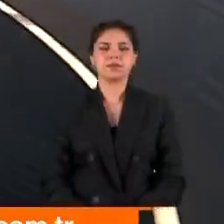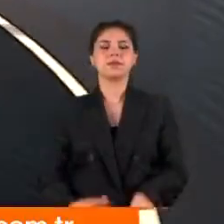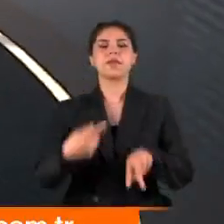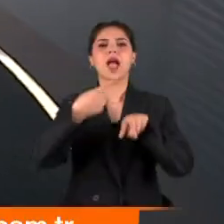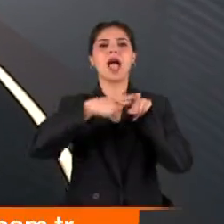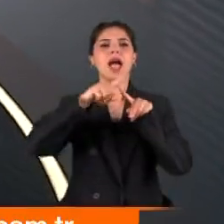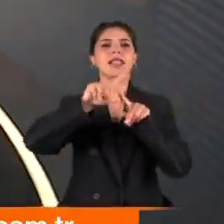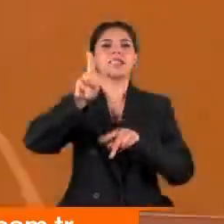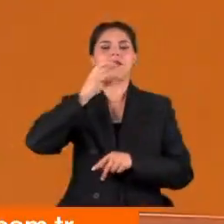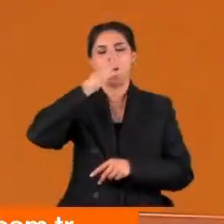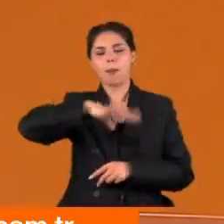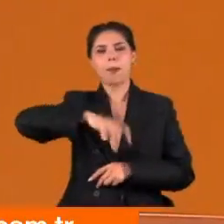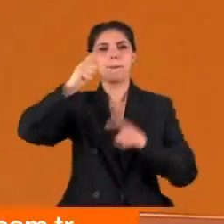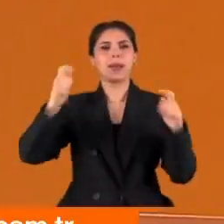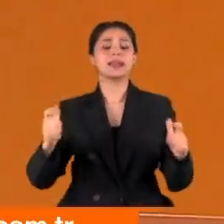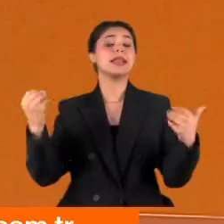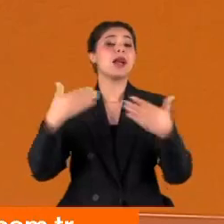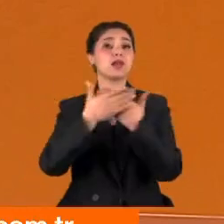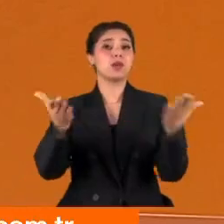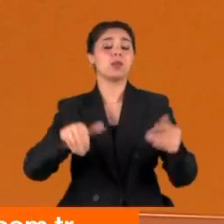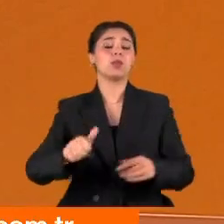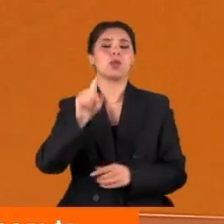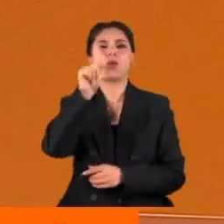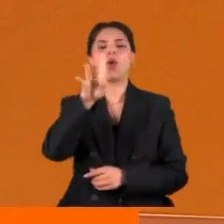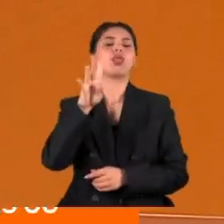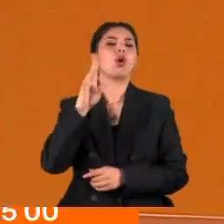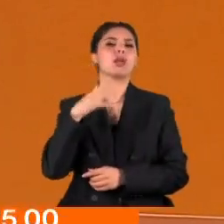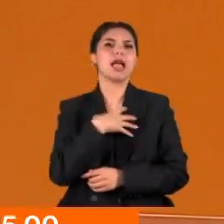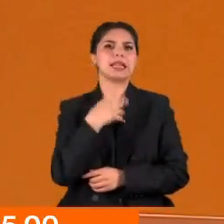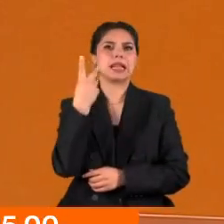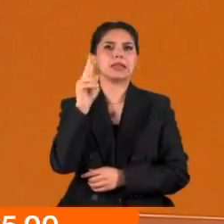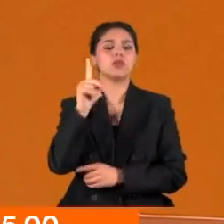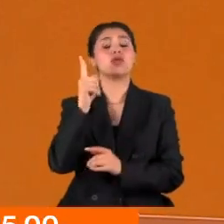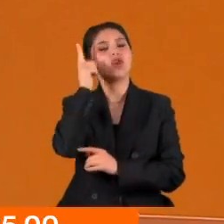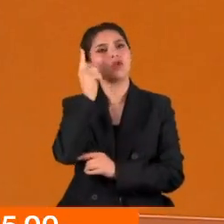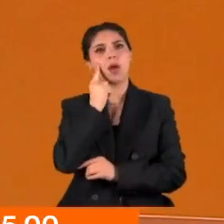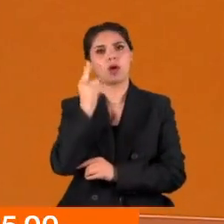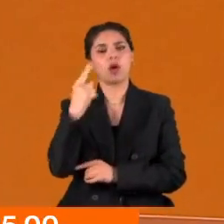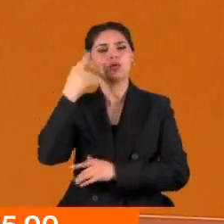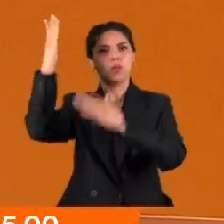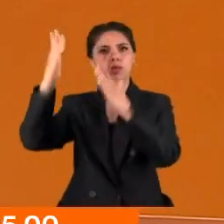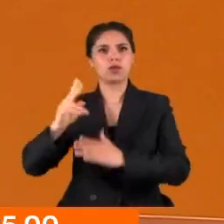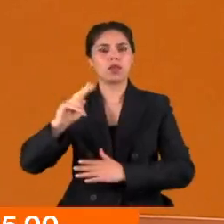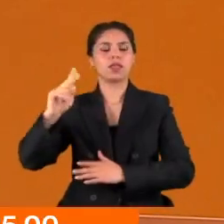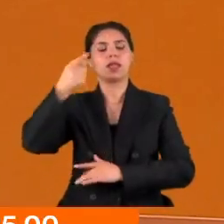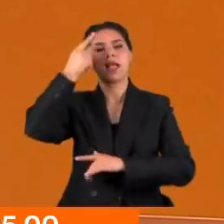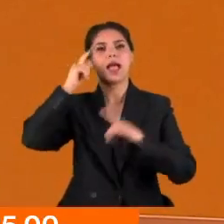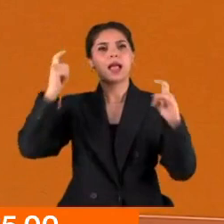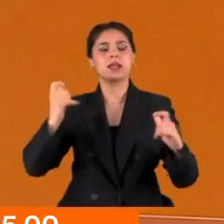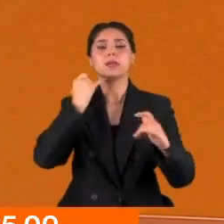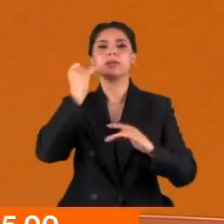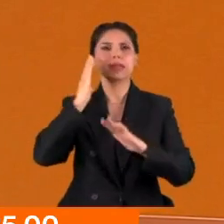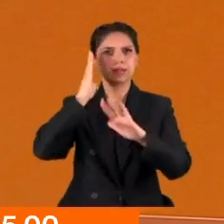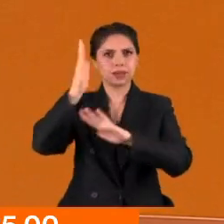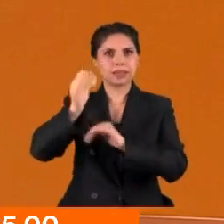Haberin merkezinden, ATV Haber Merkezi'nden iyi akşamlar. Bugün 14 Haziran 2023 Çarşamba. Cumhurbaşkanı Erdoğan, Azerbaycan ziyareti